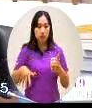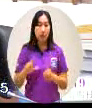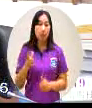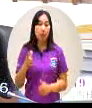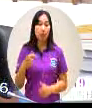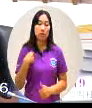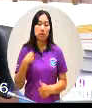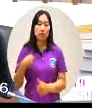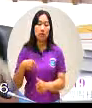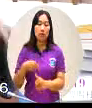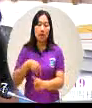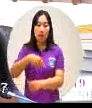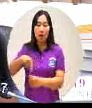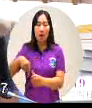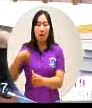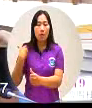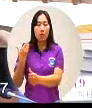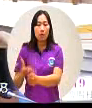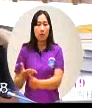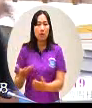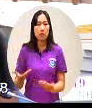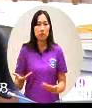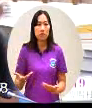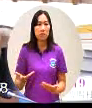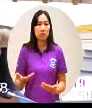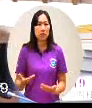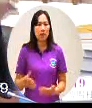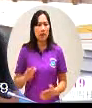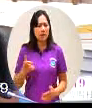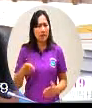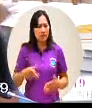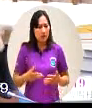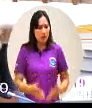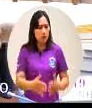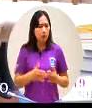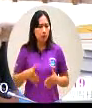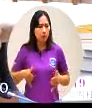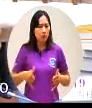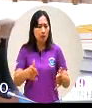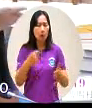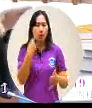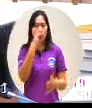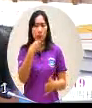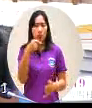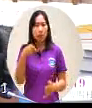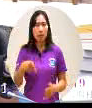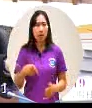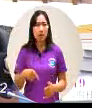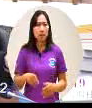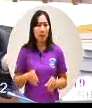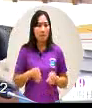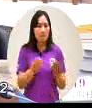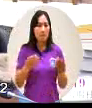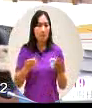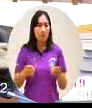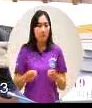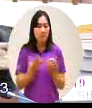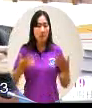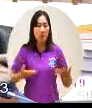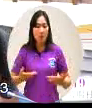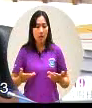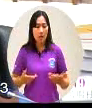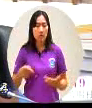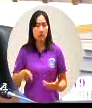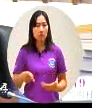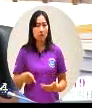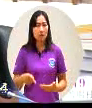伫凤林路、延安路重要的路口，易肇事路段 A1 事件的路口，因设置了真好啊。但这套